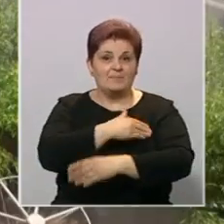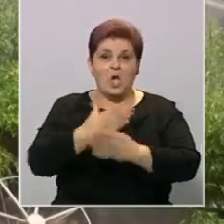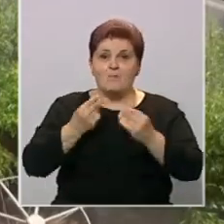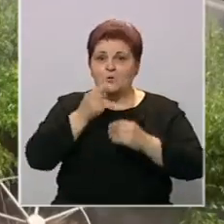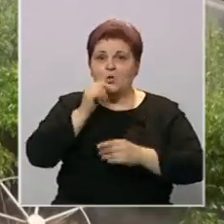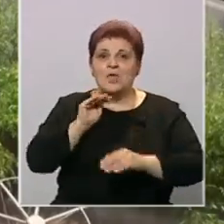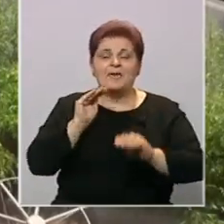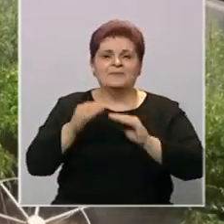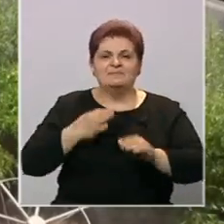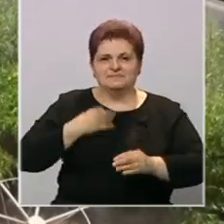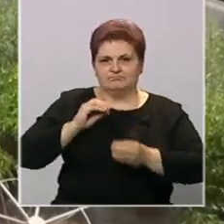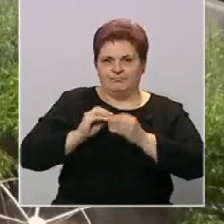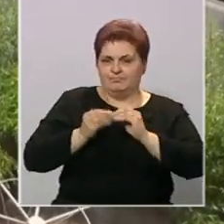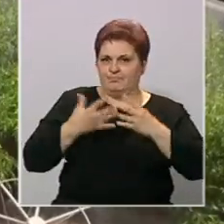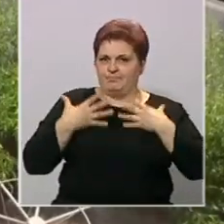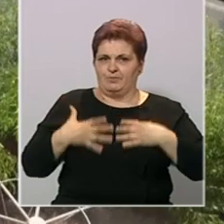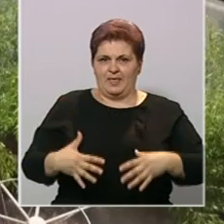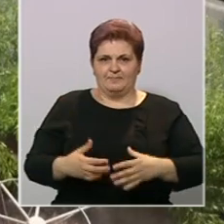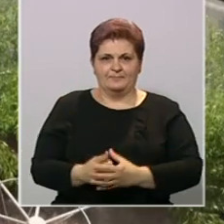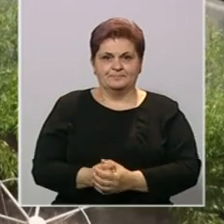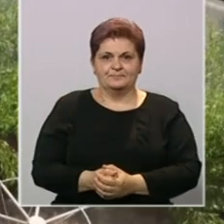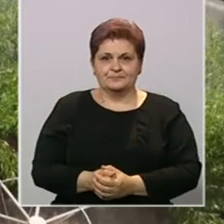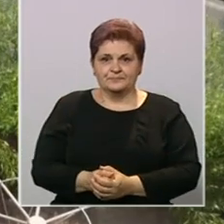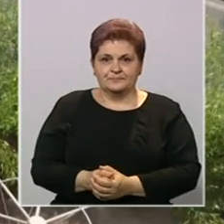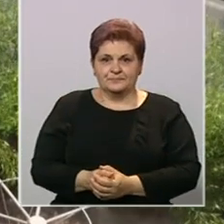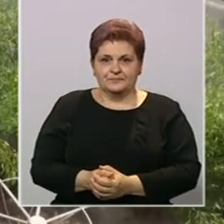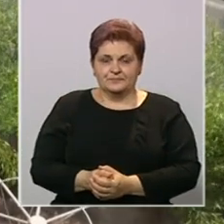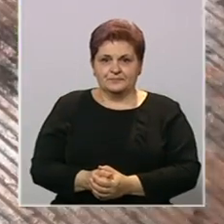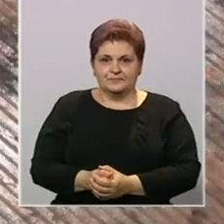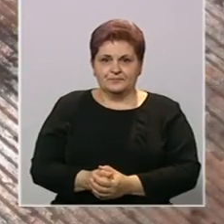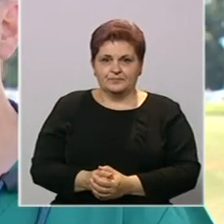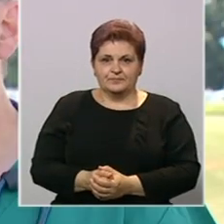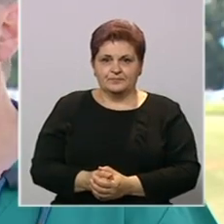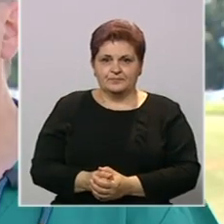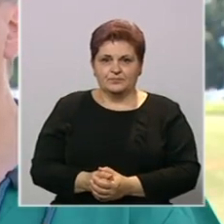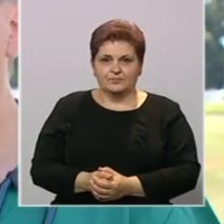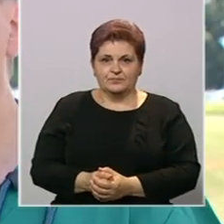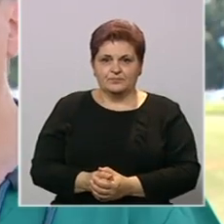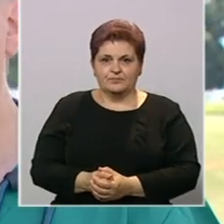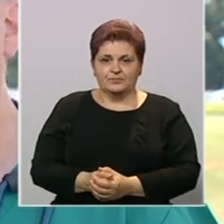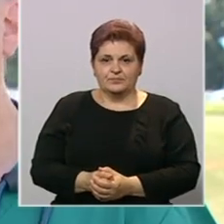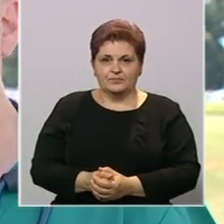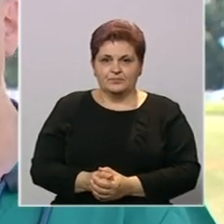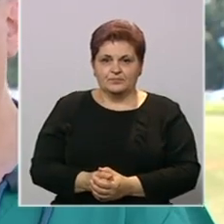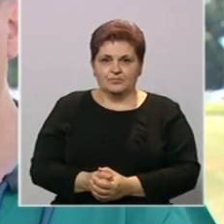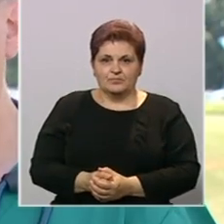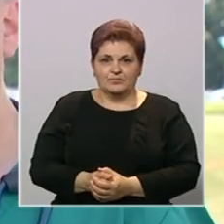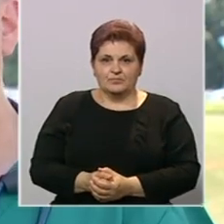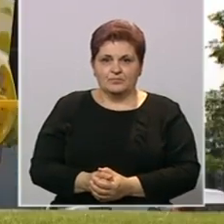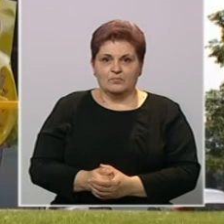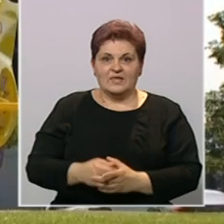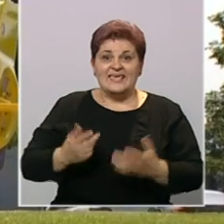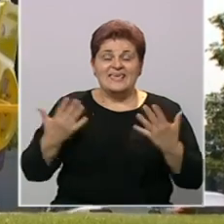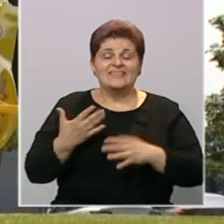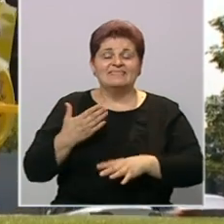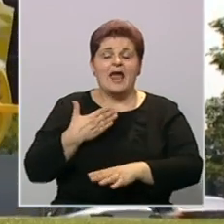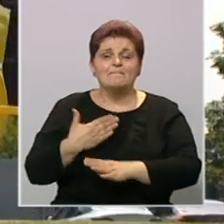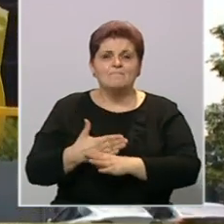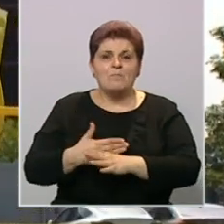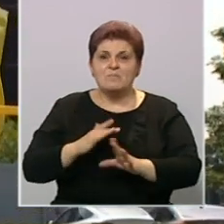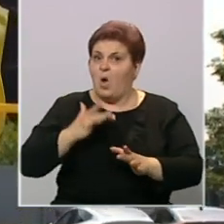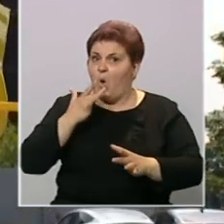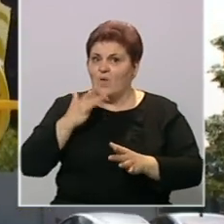mnogo ljudi prijavljuje zdravstvene probleme. Na odjelu hitne pomoći je veoma